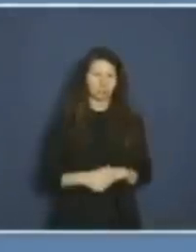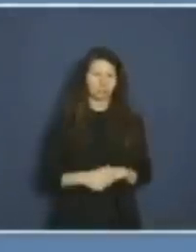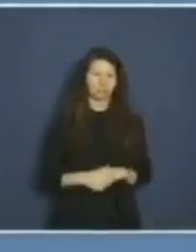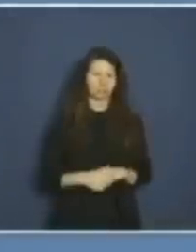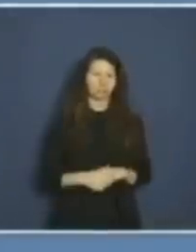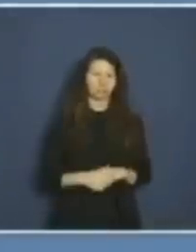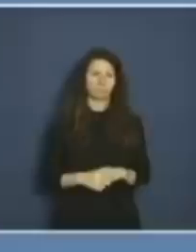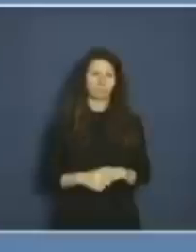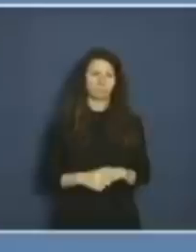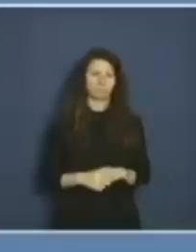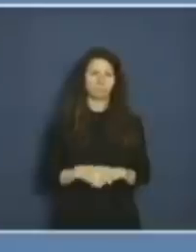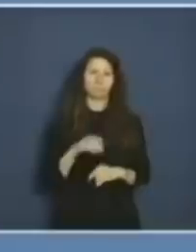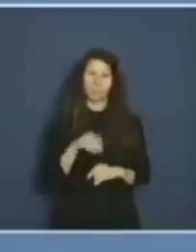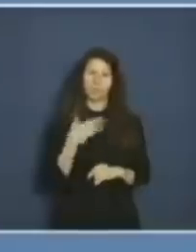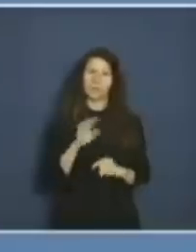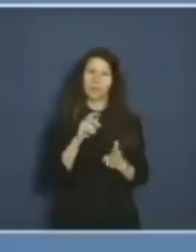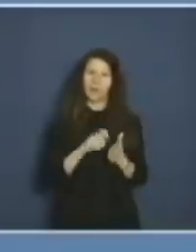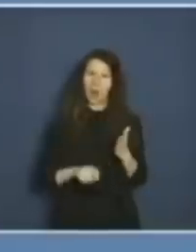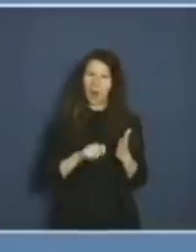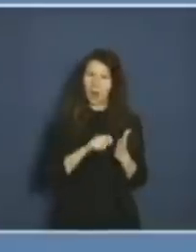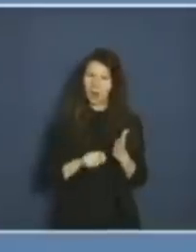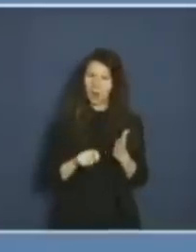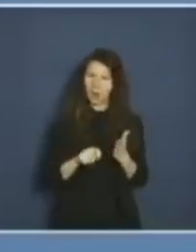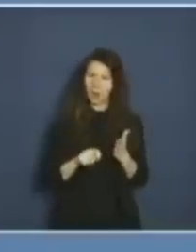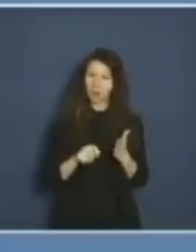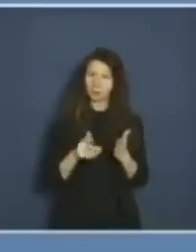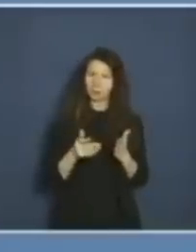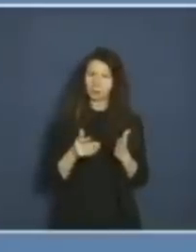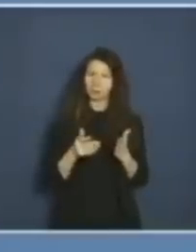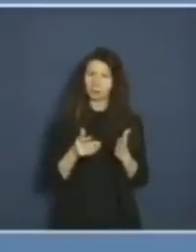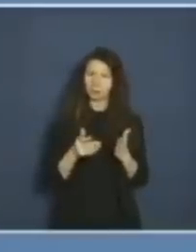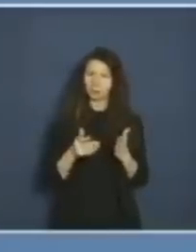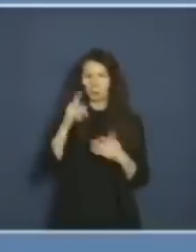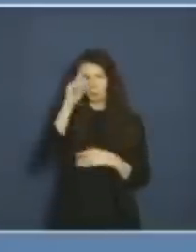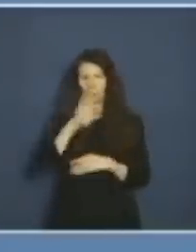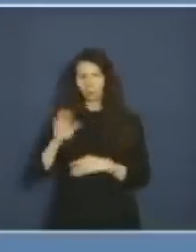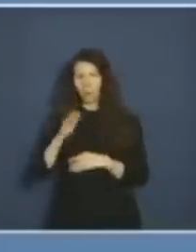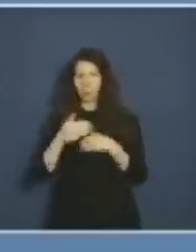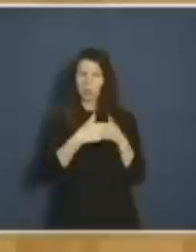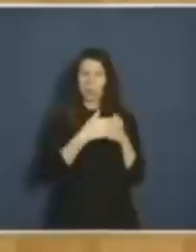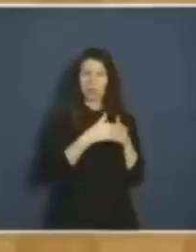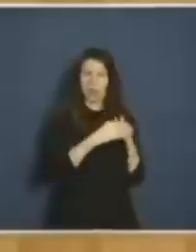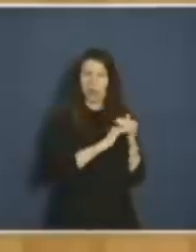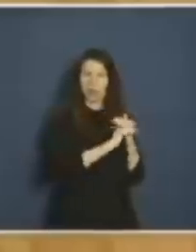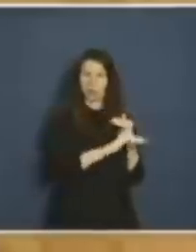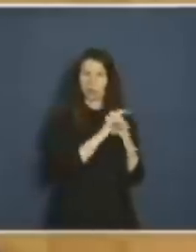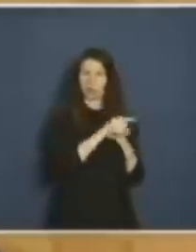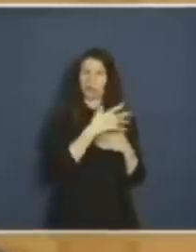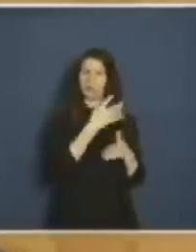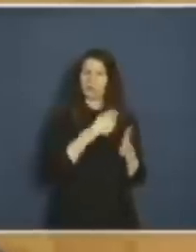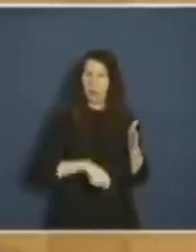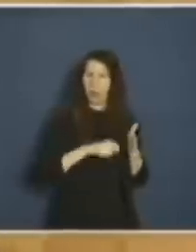Da gab es eine Wahl in dem Nachbarland von Deutschland. Also